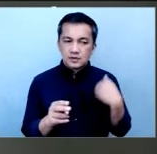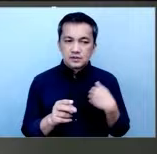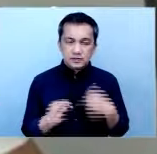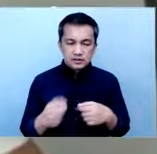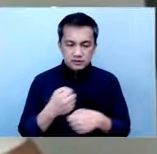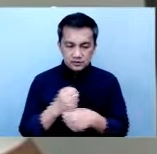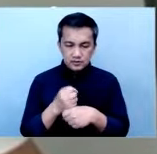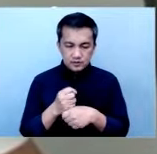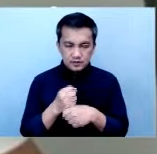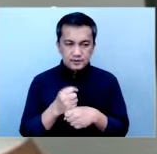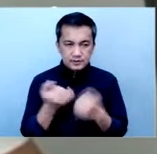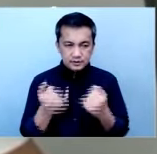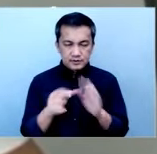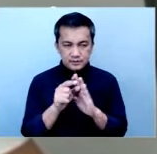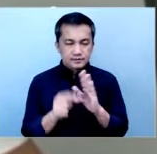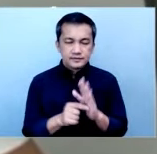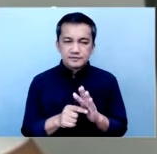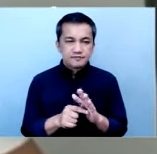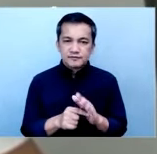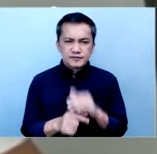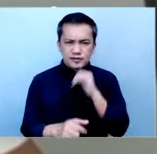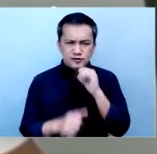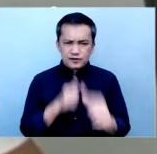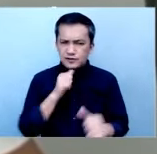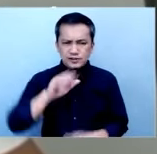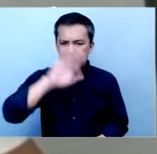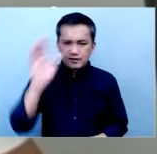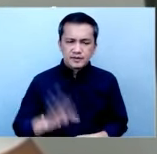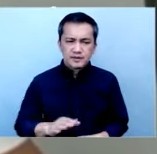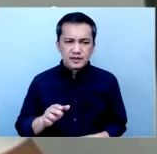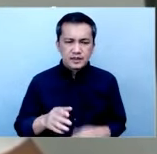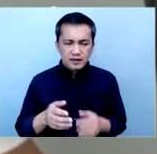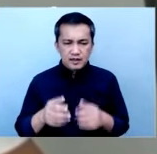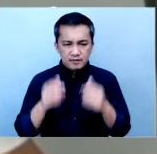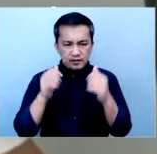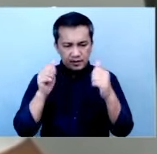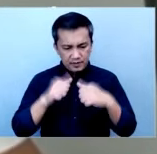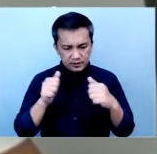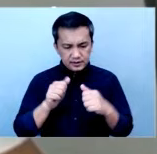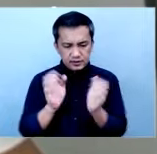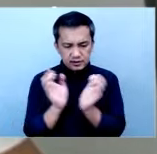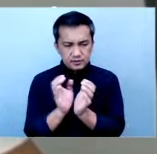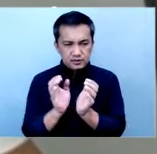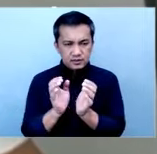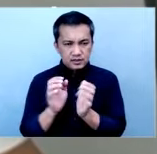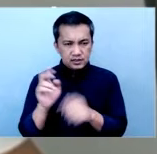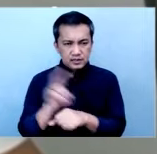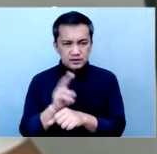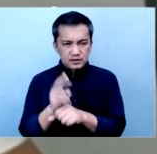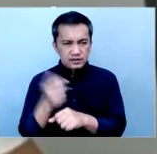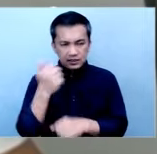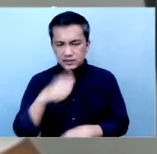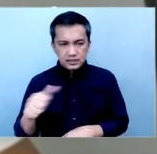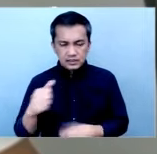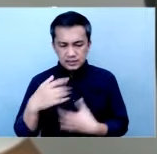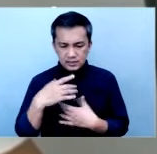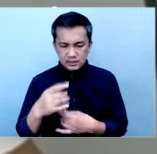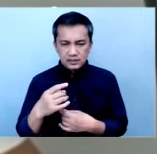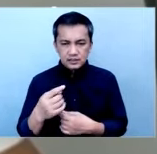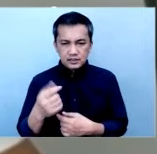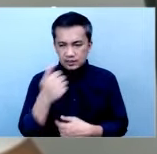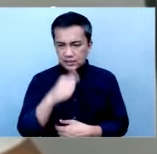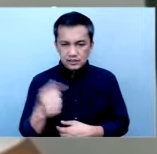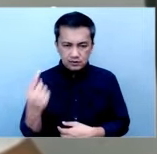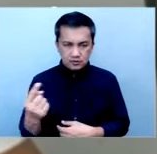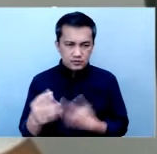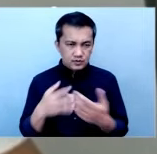crafting the guidelines. Hindi papayag ang DSWD na gamitin ito sa para kahit na anumang interest ng kahit sino man,